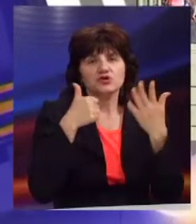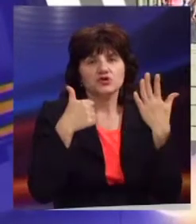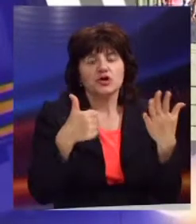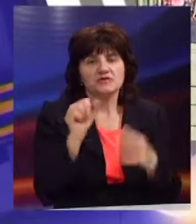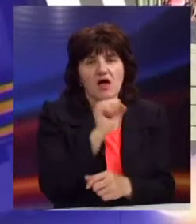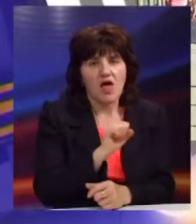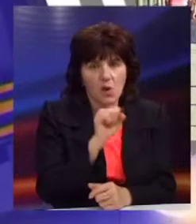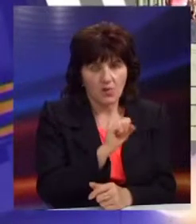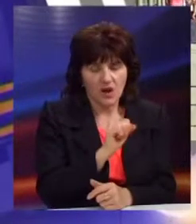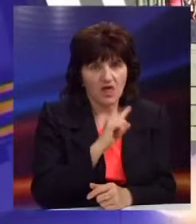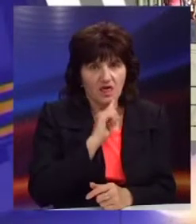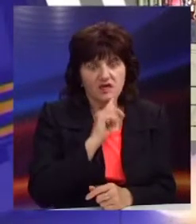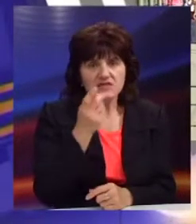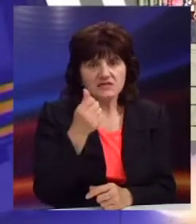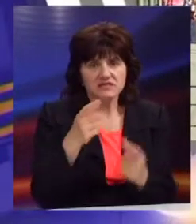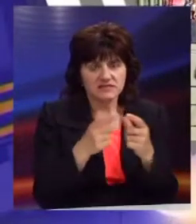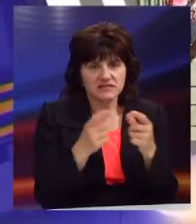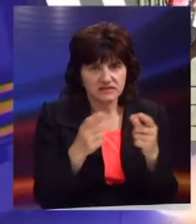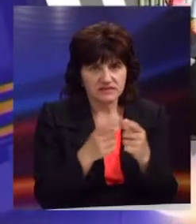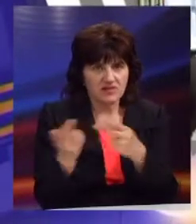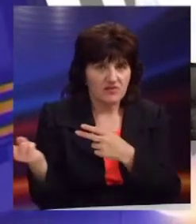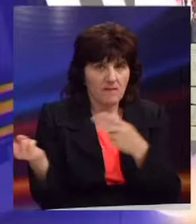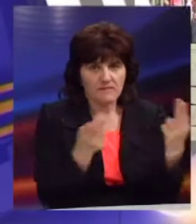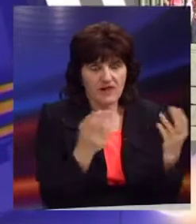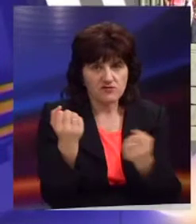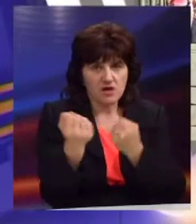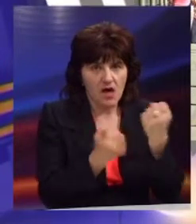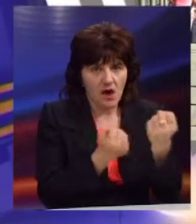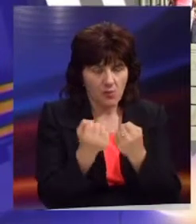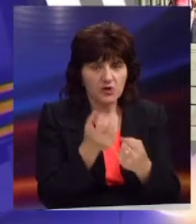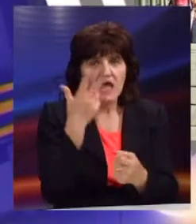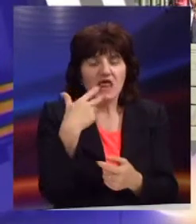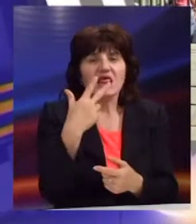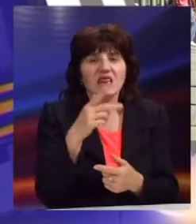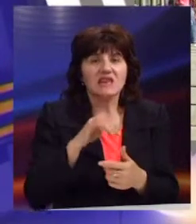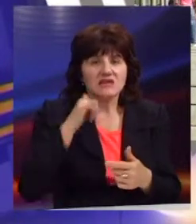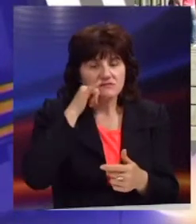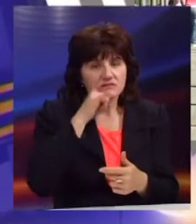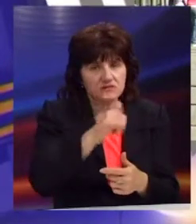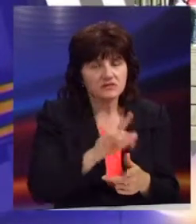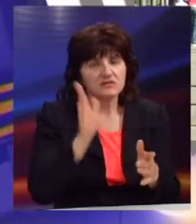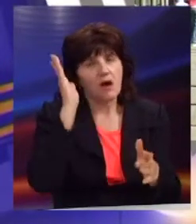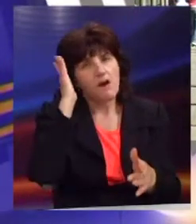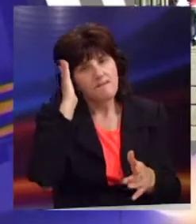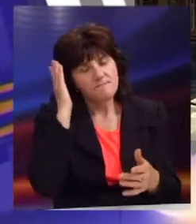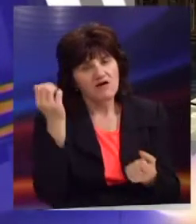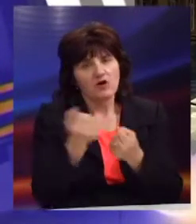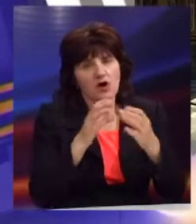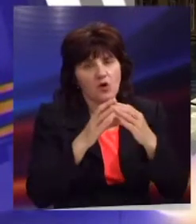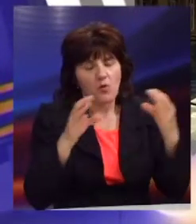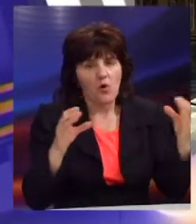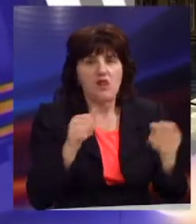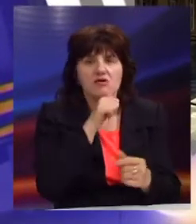Novog Sada saobraćaj autovoza, cena za prevoz automobila je 30 eura, a također saobraćaju i spavaća kola, čija je